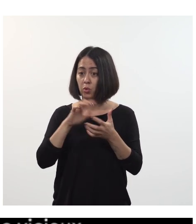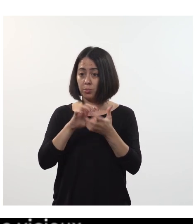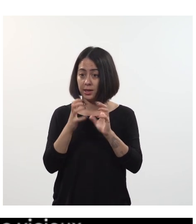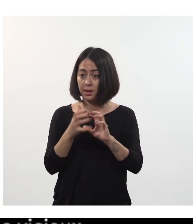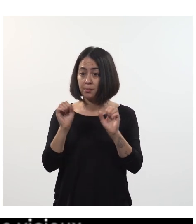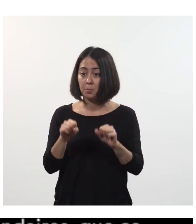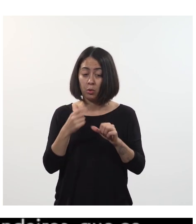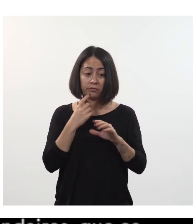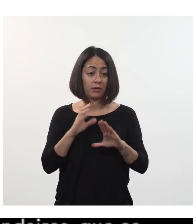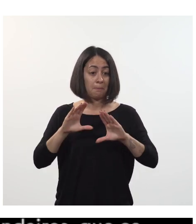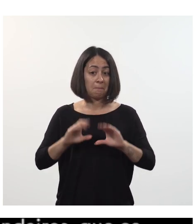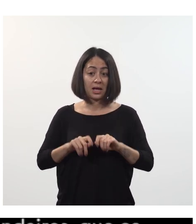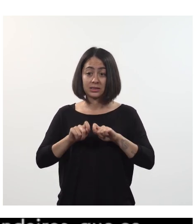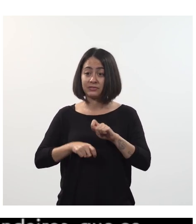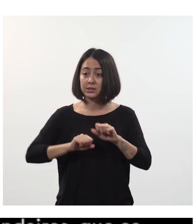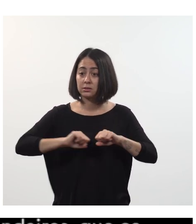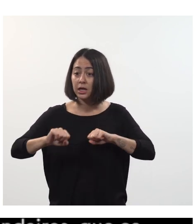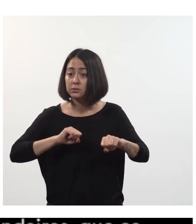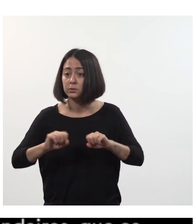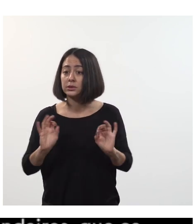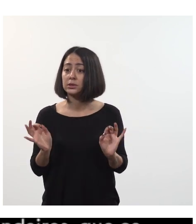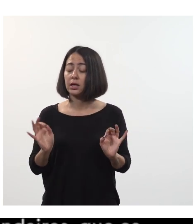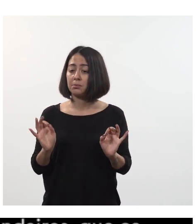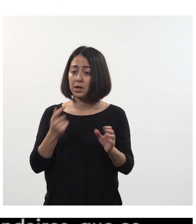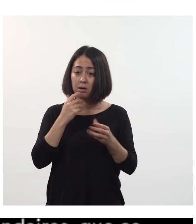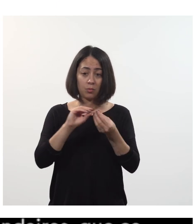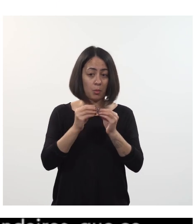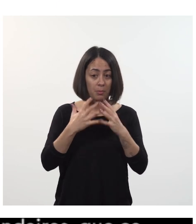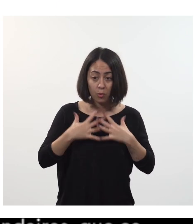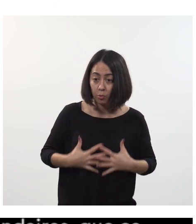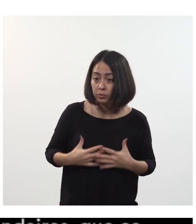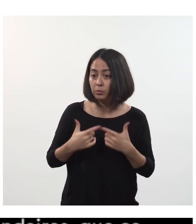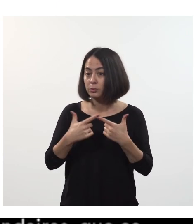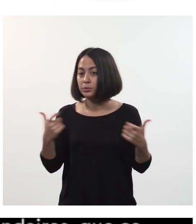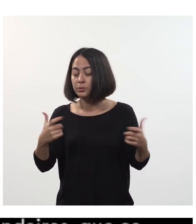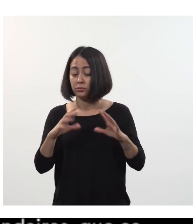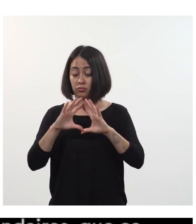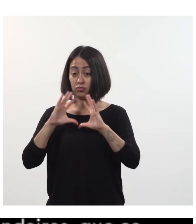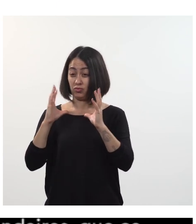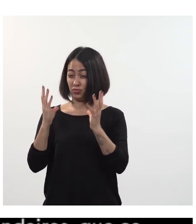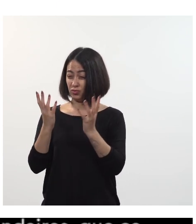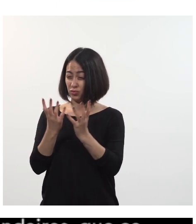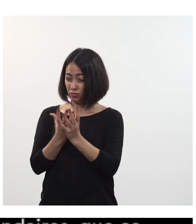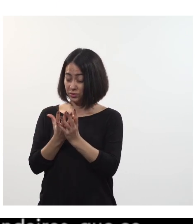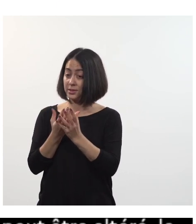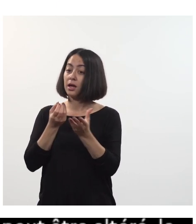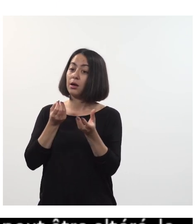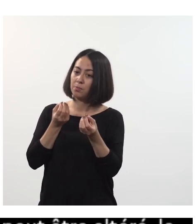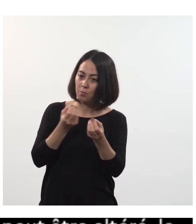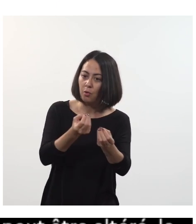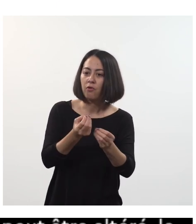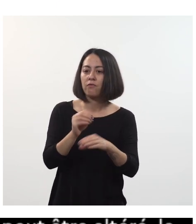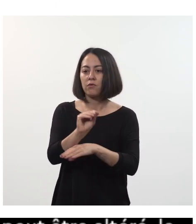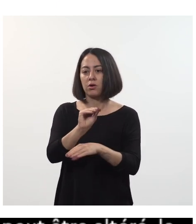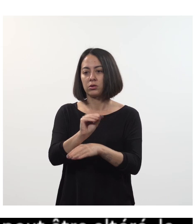sédentarité, les reflux alimentaires, hein, les problèmes comportementaux. Tout cela va pouvoir générer de la dénutrition, mais aussi